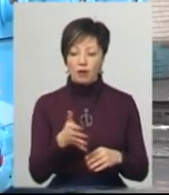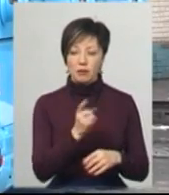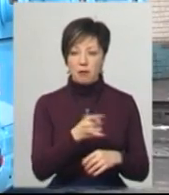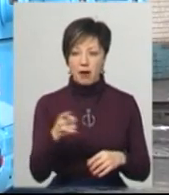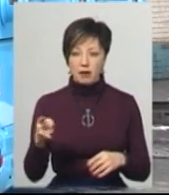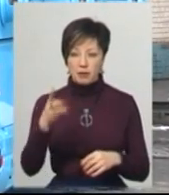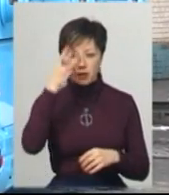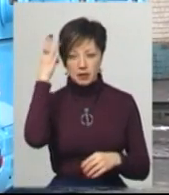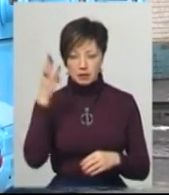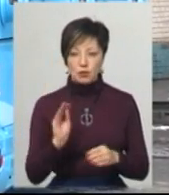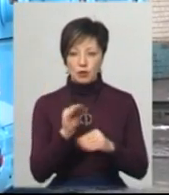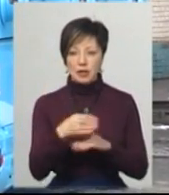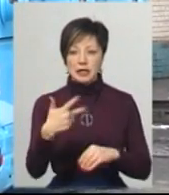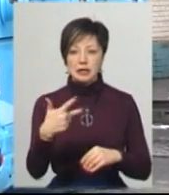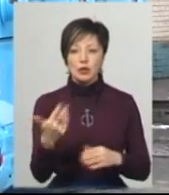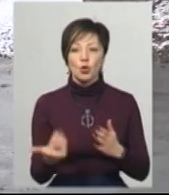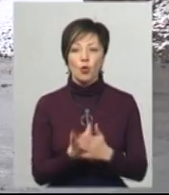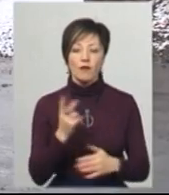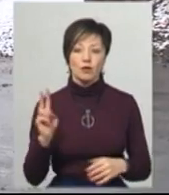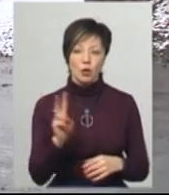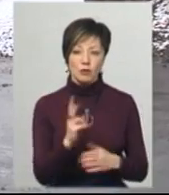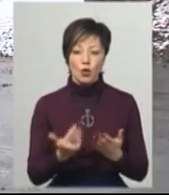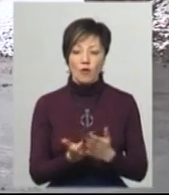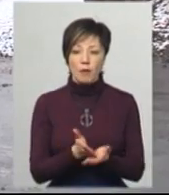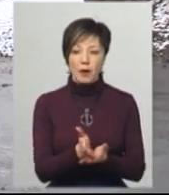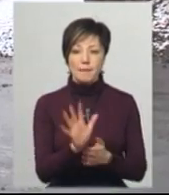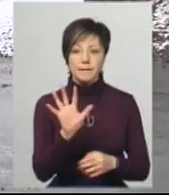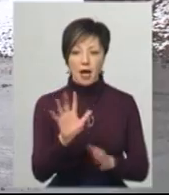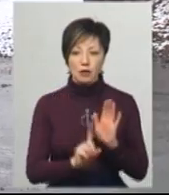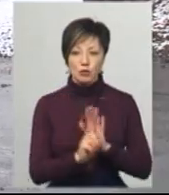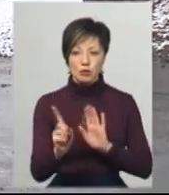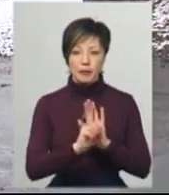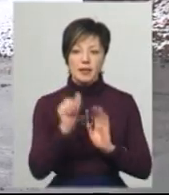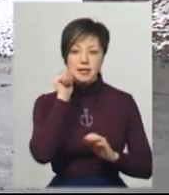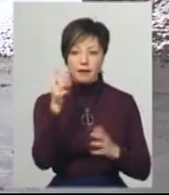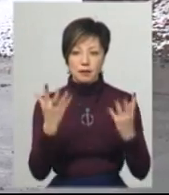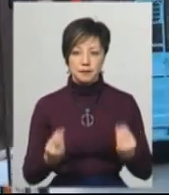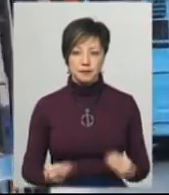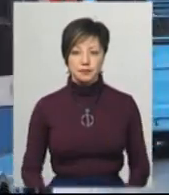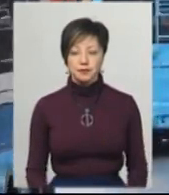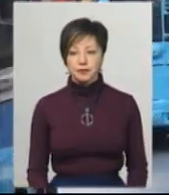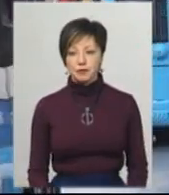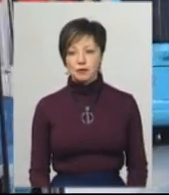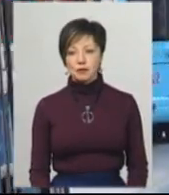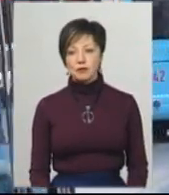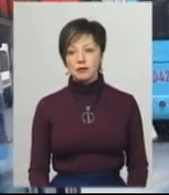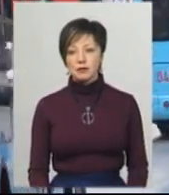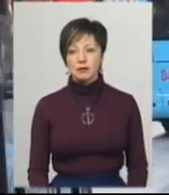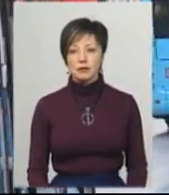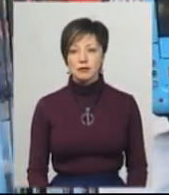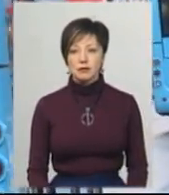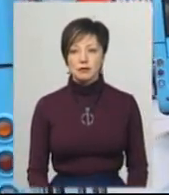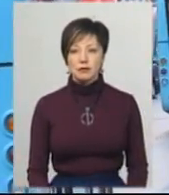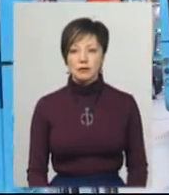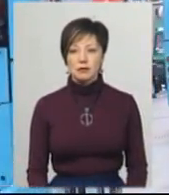Хмельницького поповнився 30 новими тролейбусами. За новим маршрутом 5 розпочне курсувати вже від завтра. Дарина Денисенко, Дем'ян Цегольник. Новини на